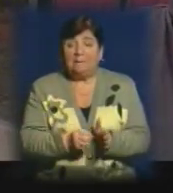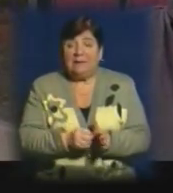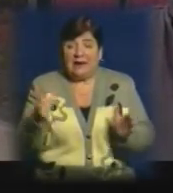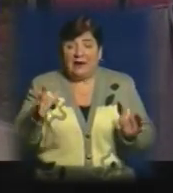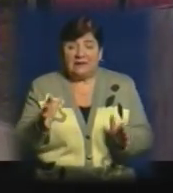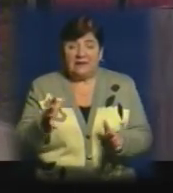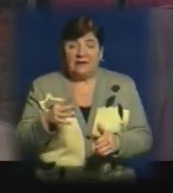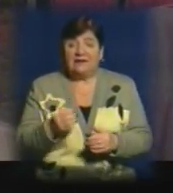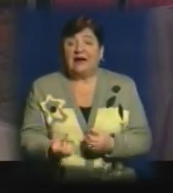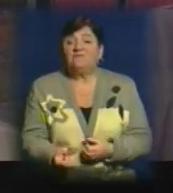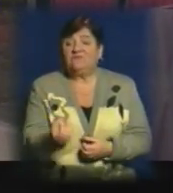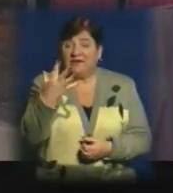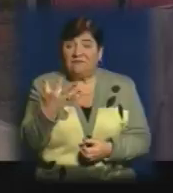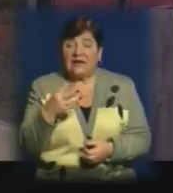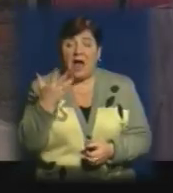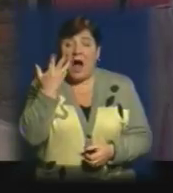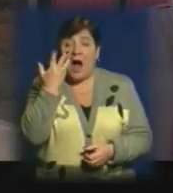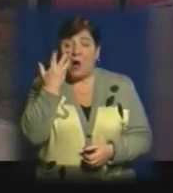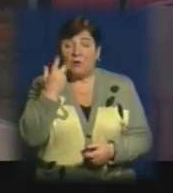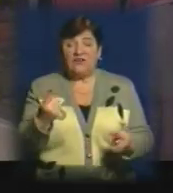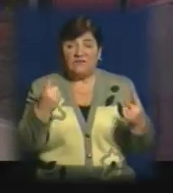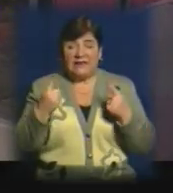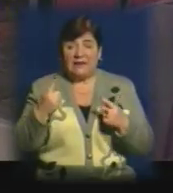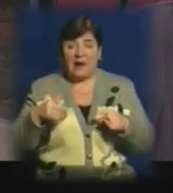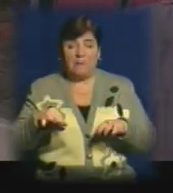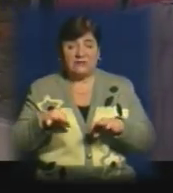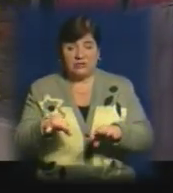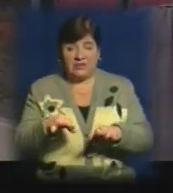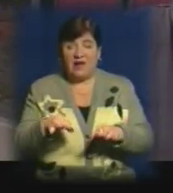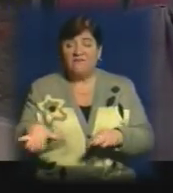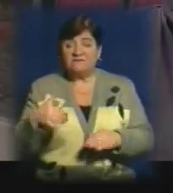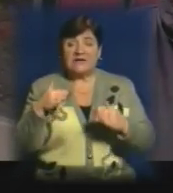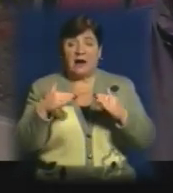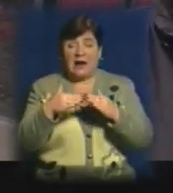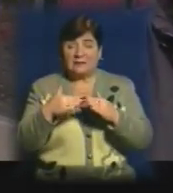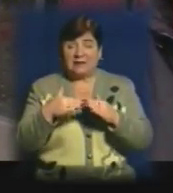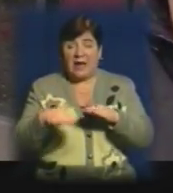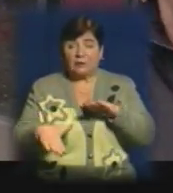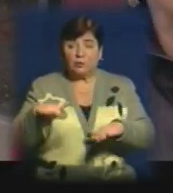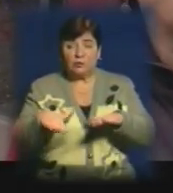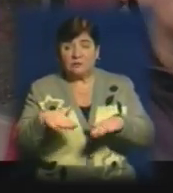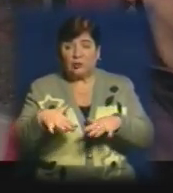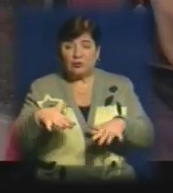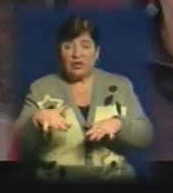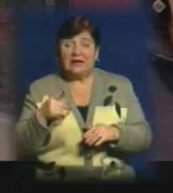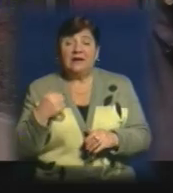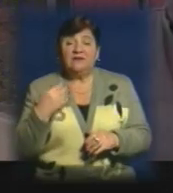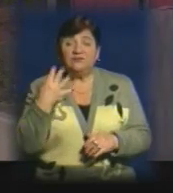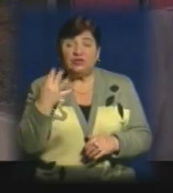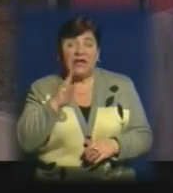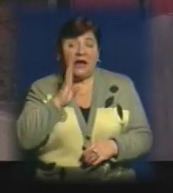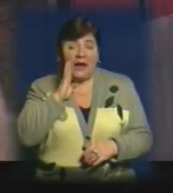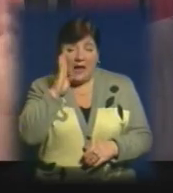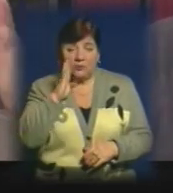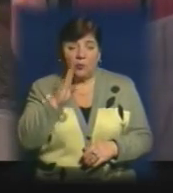що феєрверки не прокинула. Коли йшла велика фура, я думаю, мене вся хата дрижала. І вони сюди, як ранком, 4 години